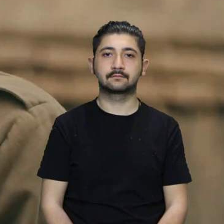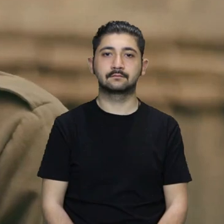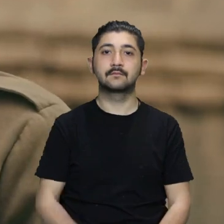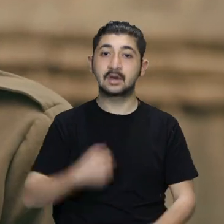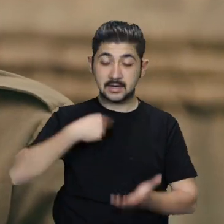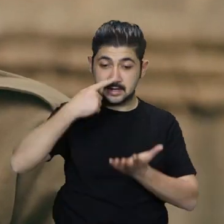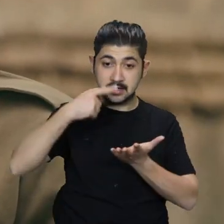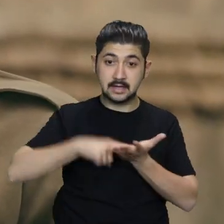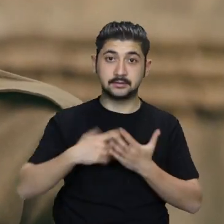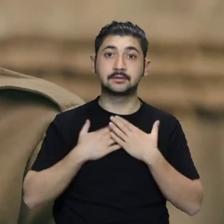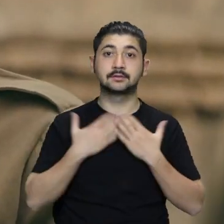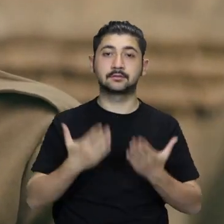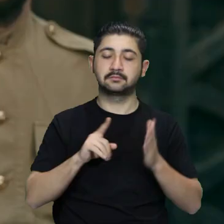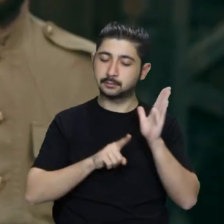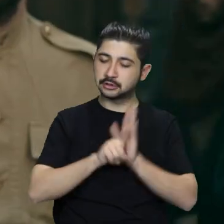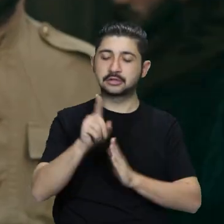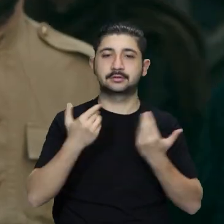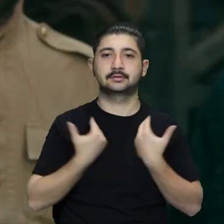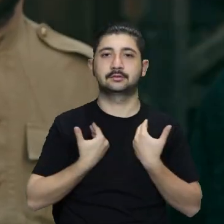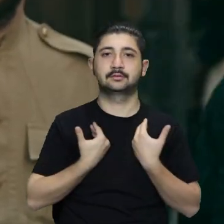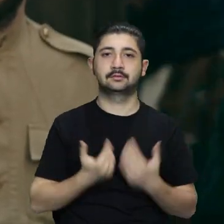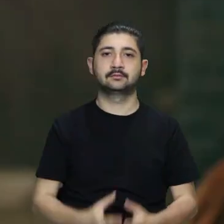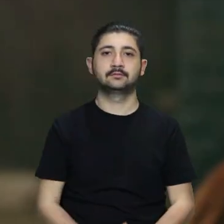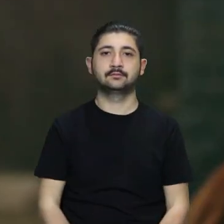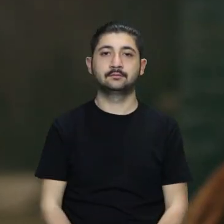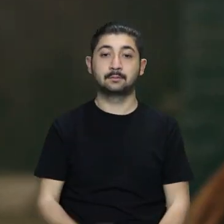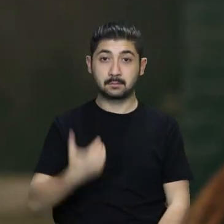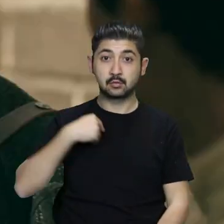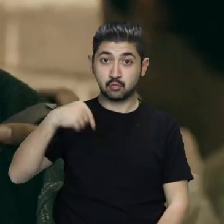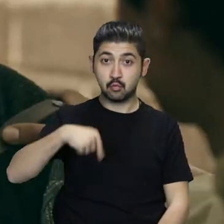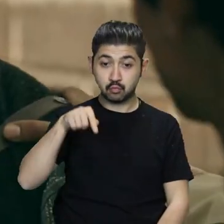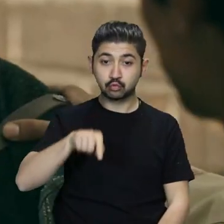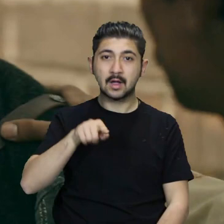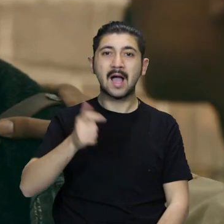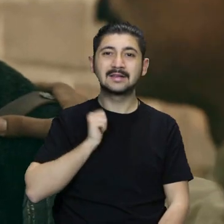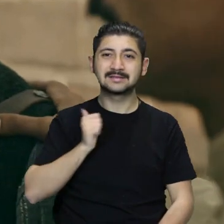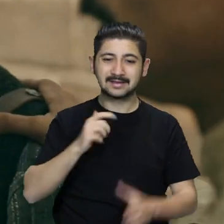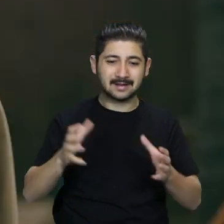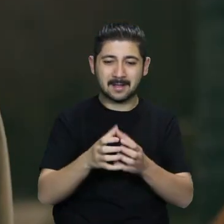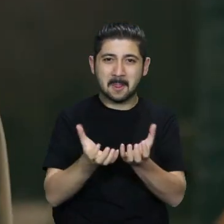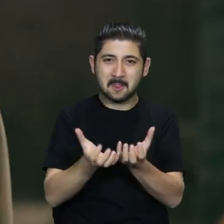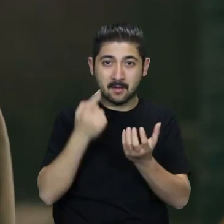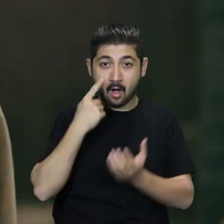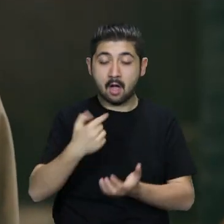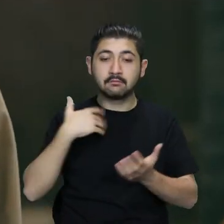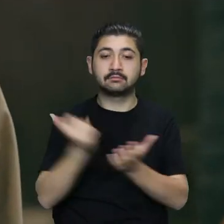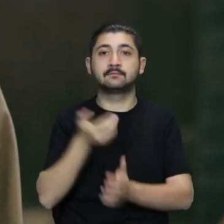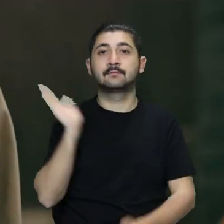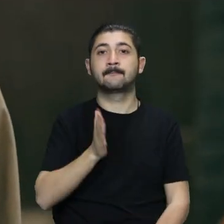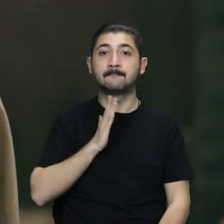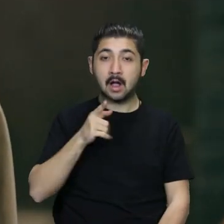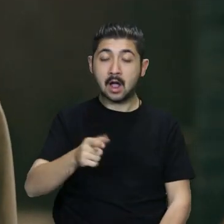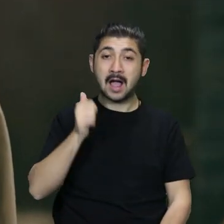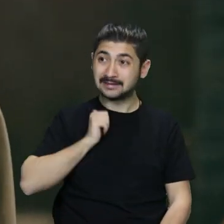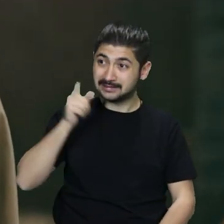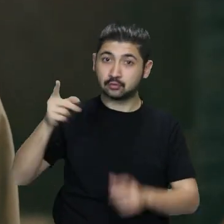İnandık. Başardık. Biz bugün burada bir avuç neferle muzaffer olduk. Ordumuz da Allah'ın izniyle şu